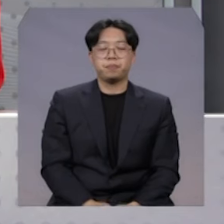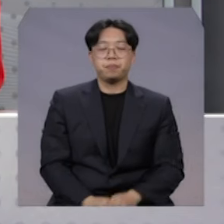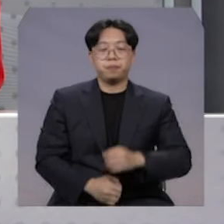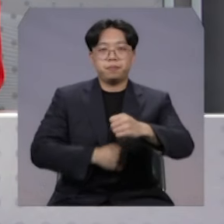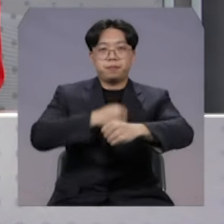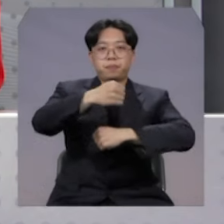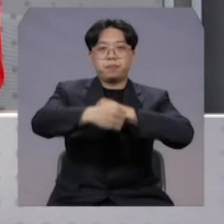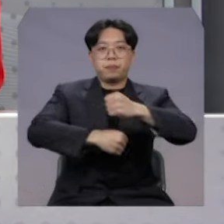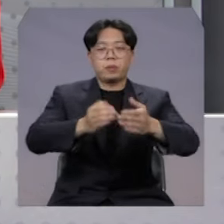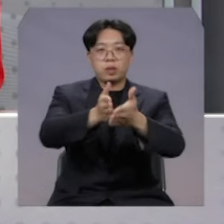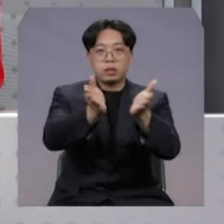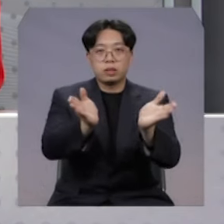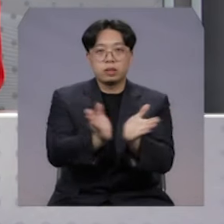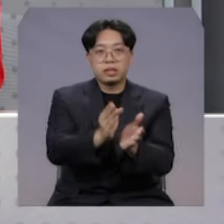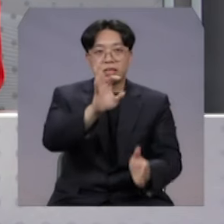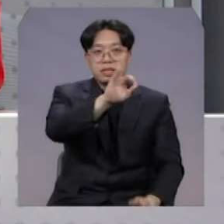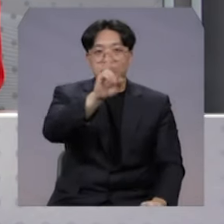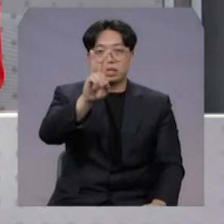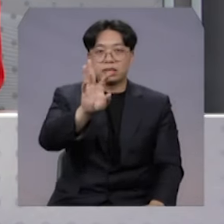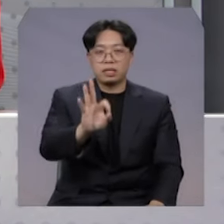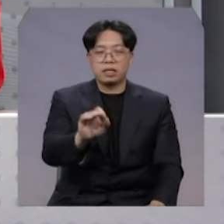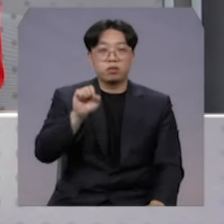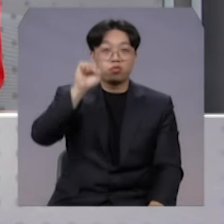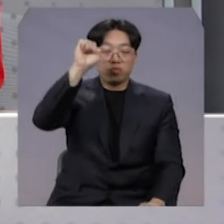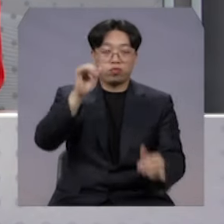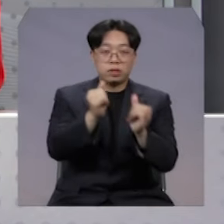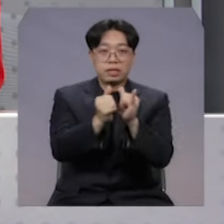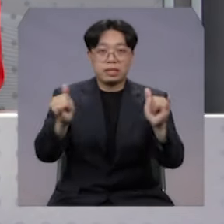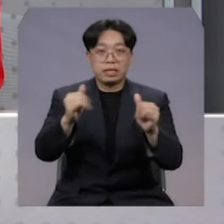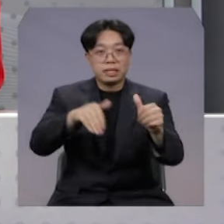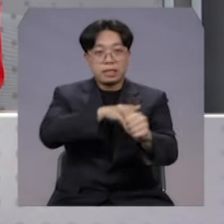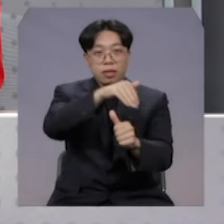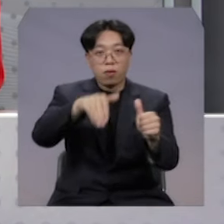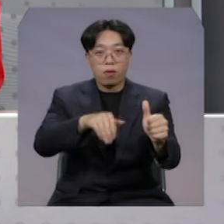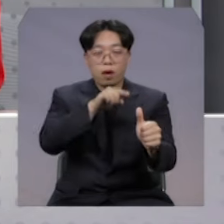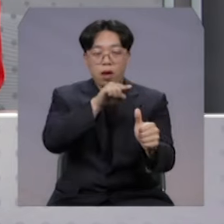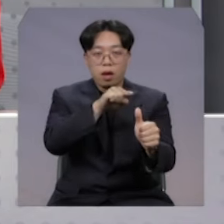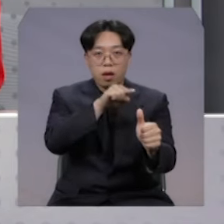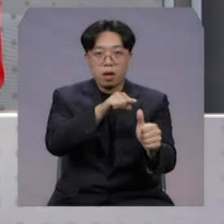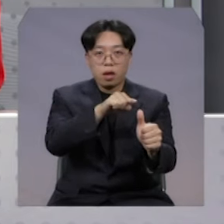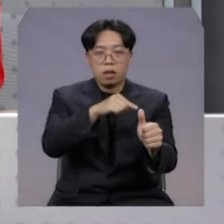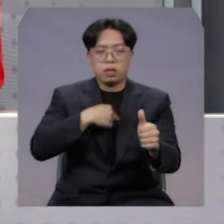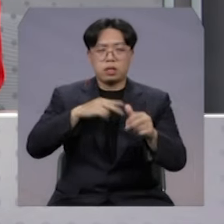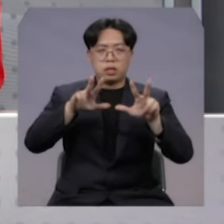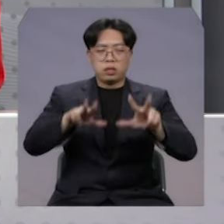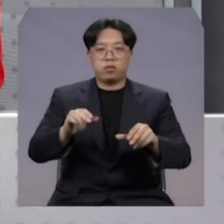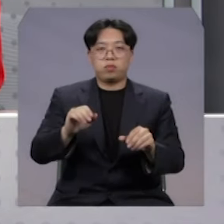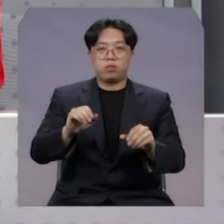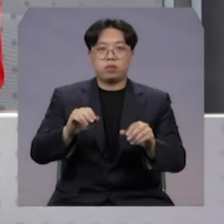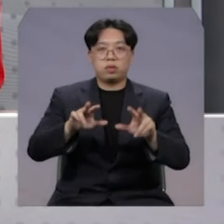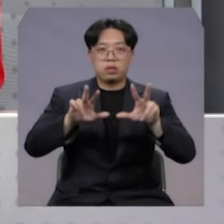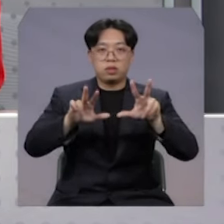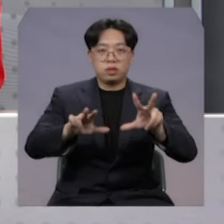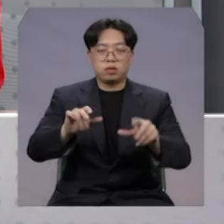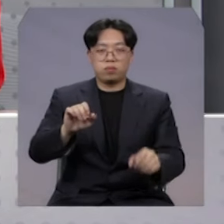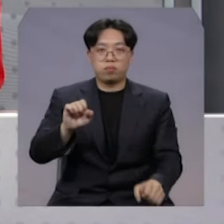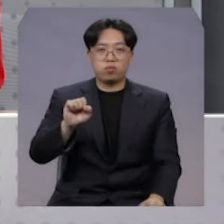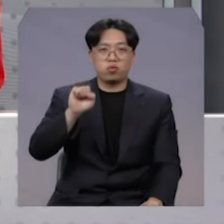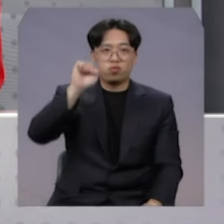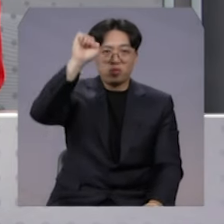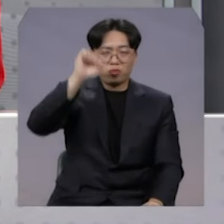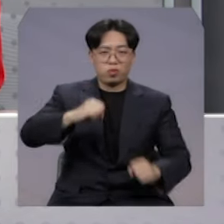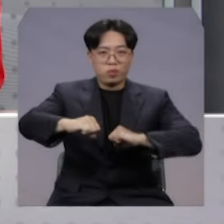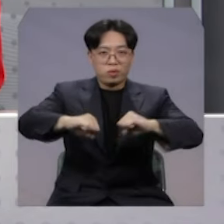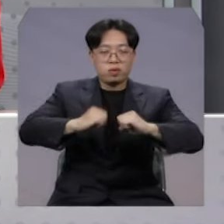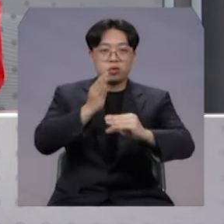더불어민주당의 양문석 후보님의 그 상황에 대해서는 제가 지금 선거 중이라 너무 정신이 없어서